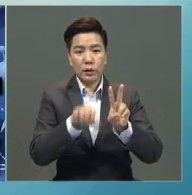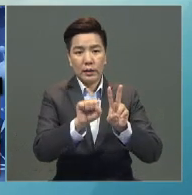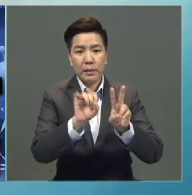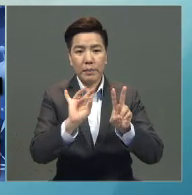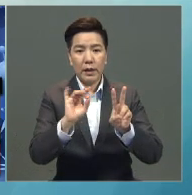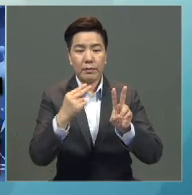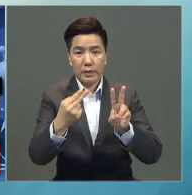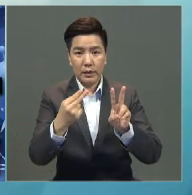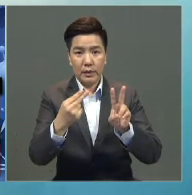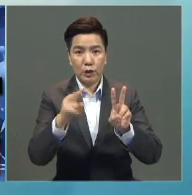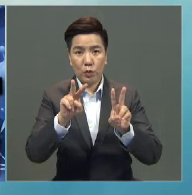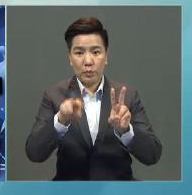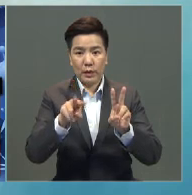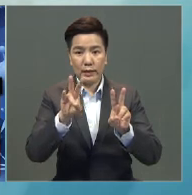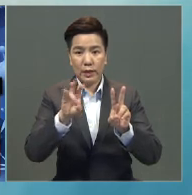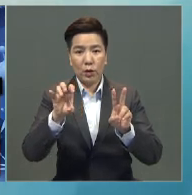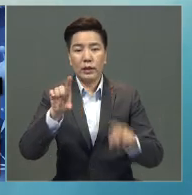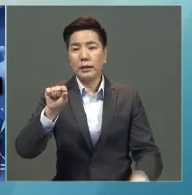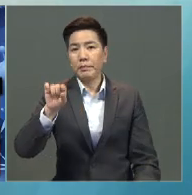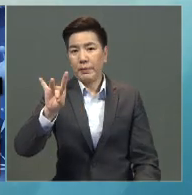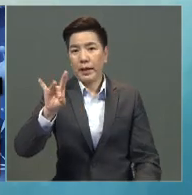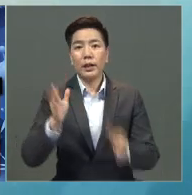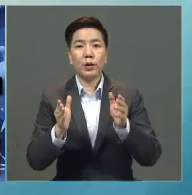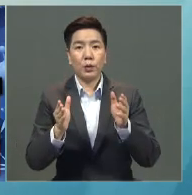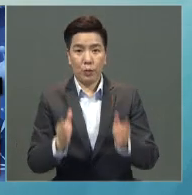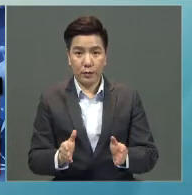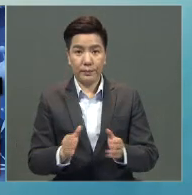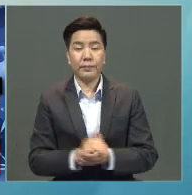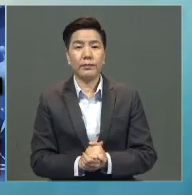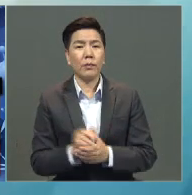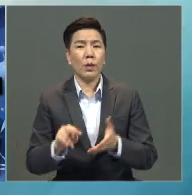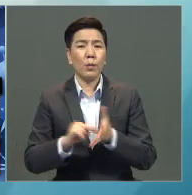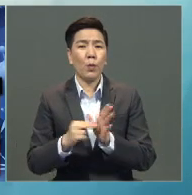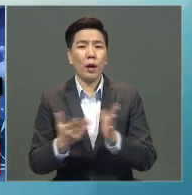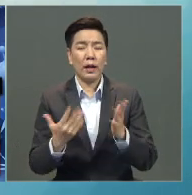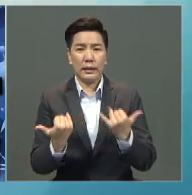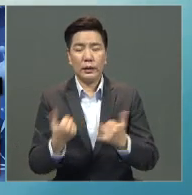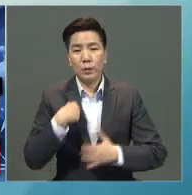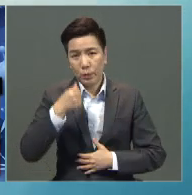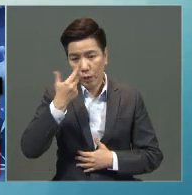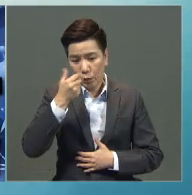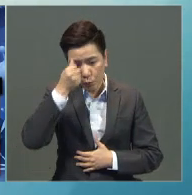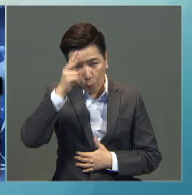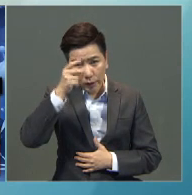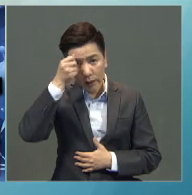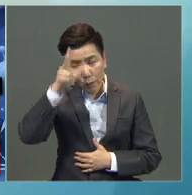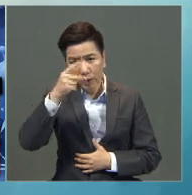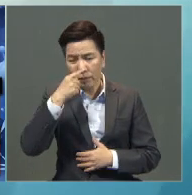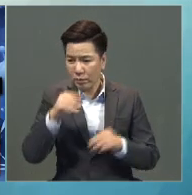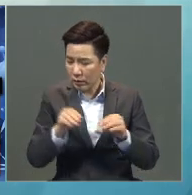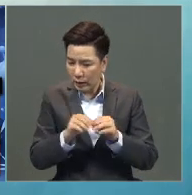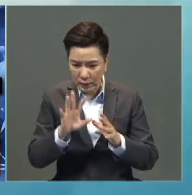2800002728รายเรียกว่าตอนนี้ 3วัน 2วัน 3